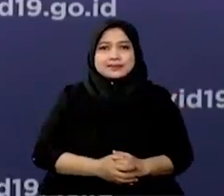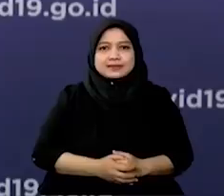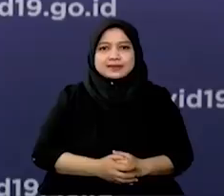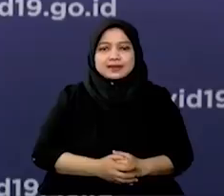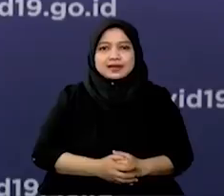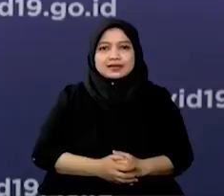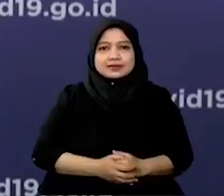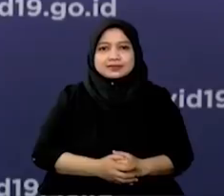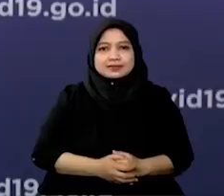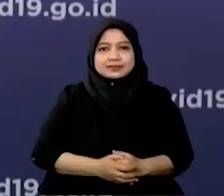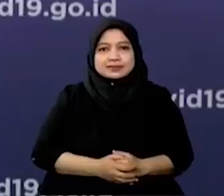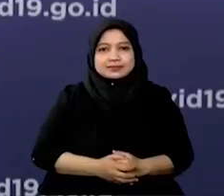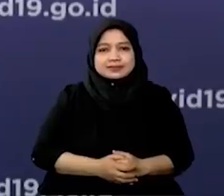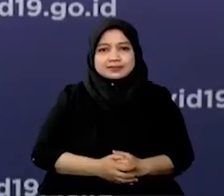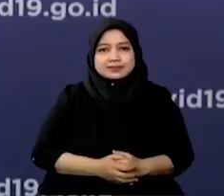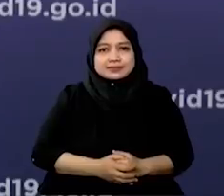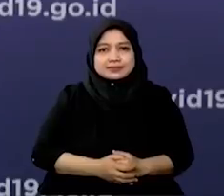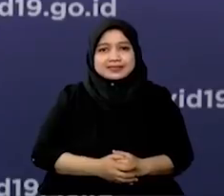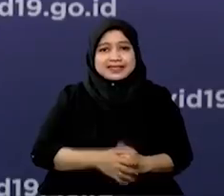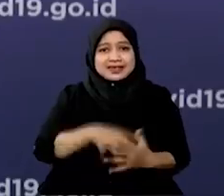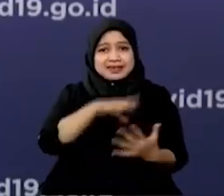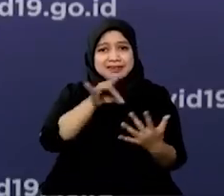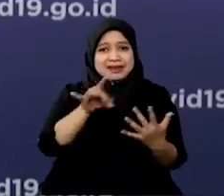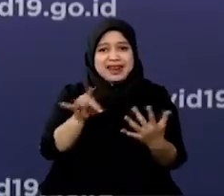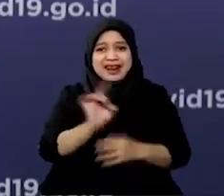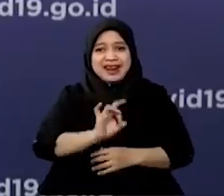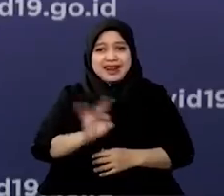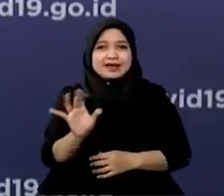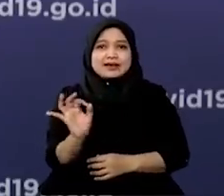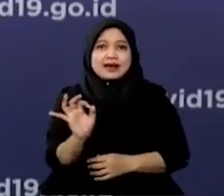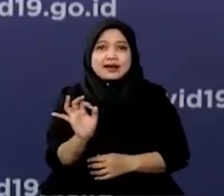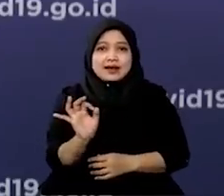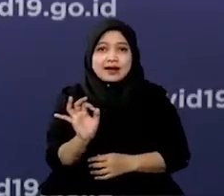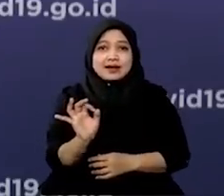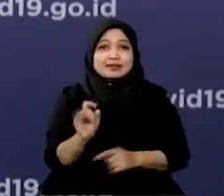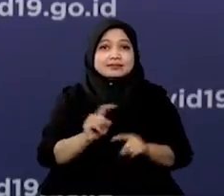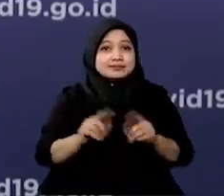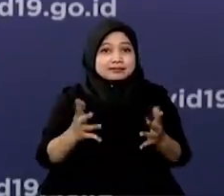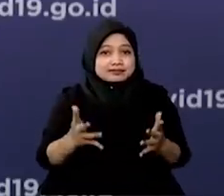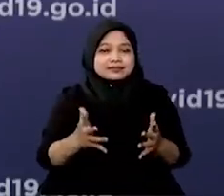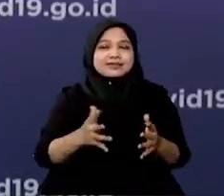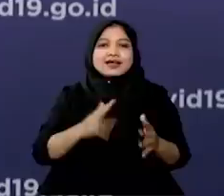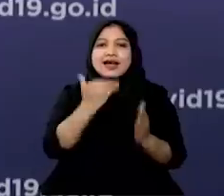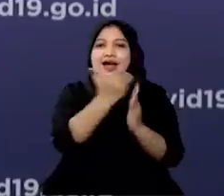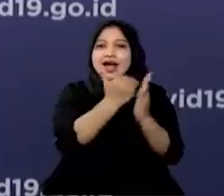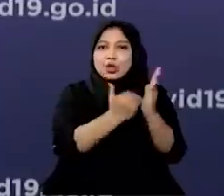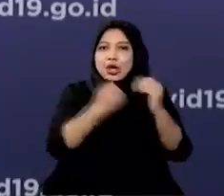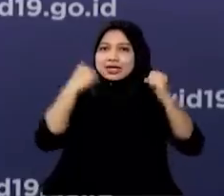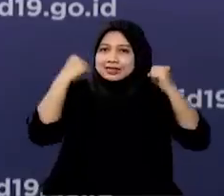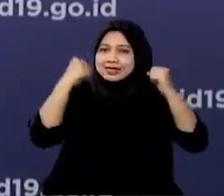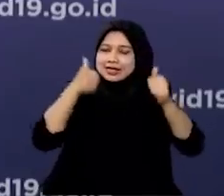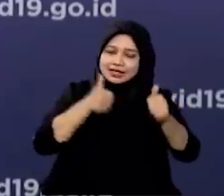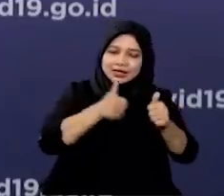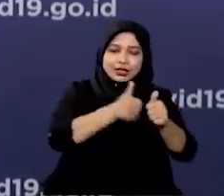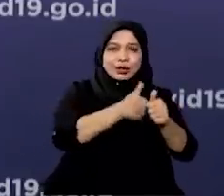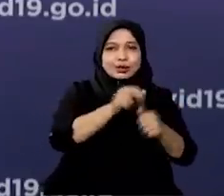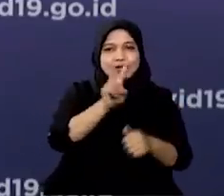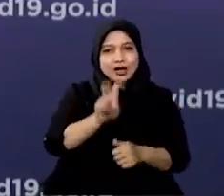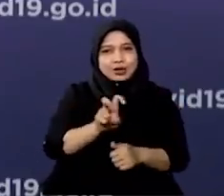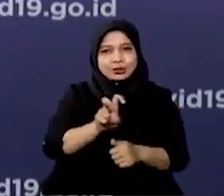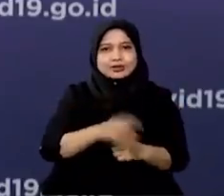karena itu kita tidak punya pilihan yang lain kecuali mematuhi protokol kesehatan